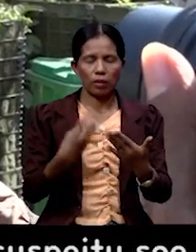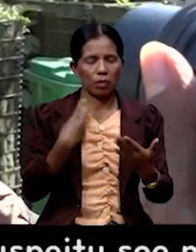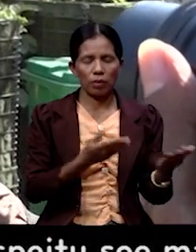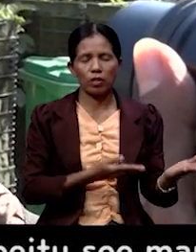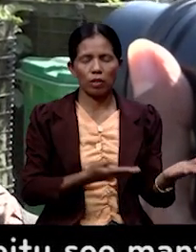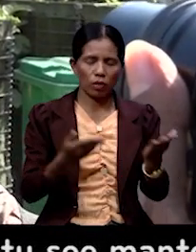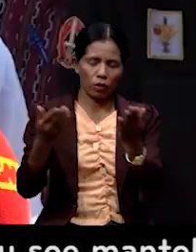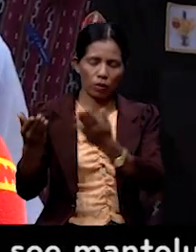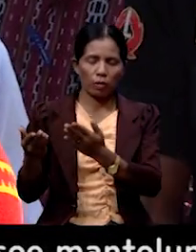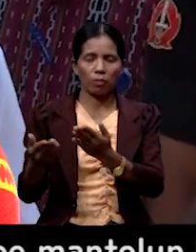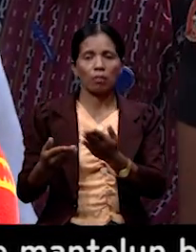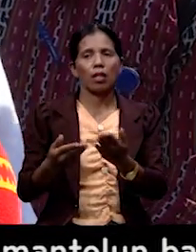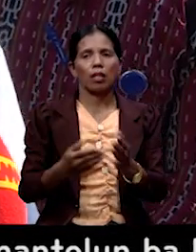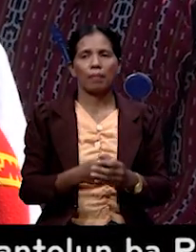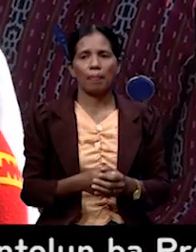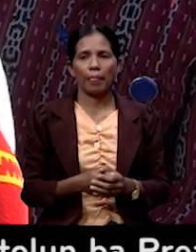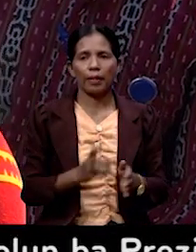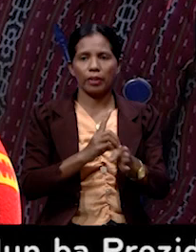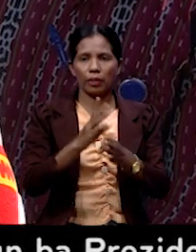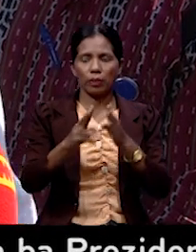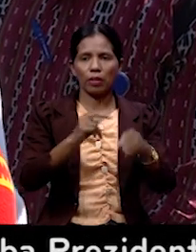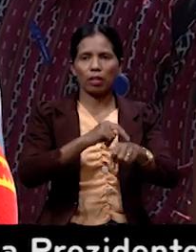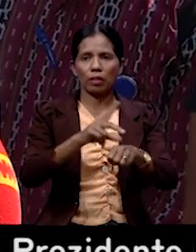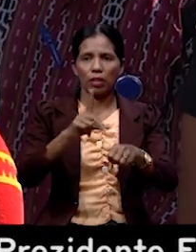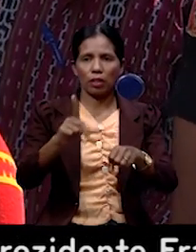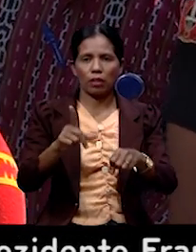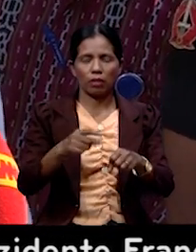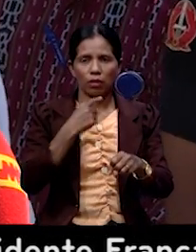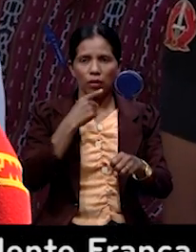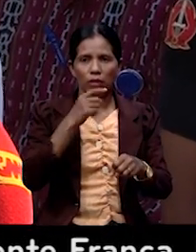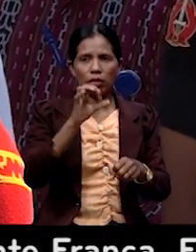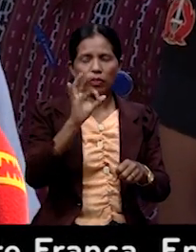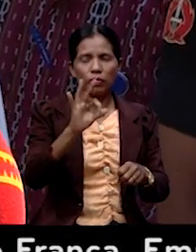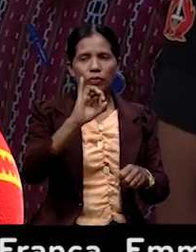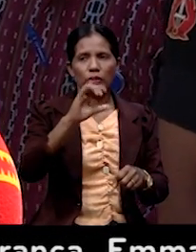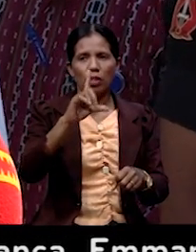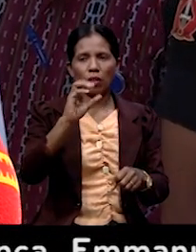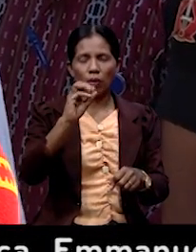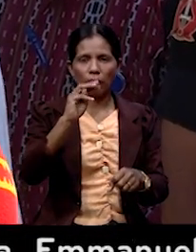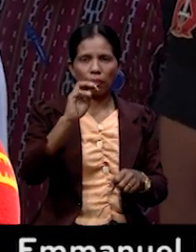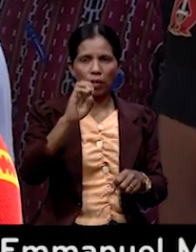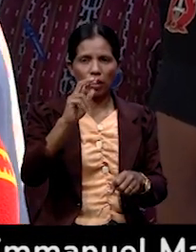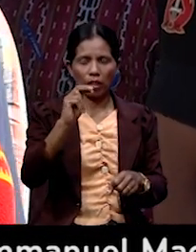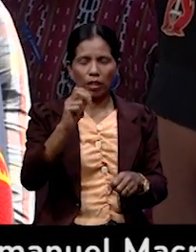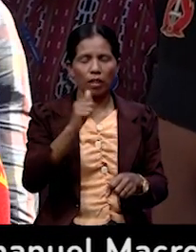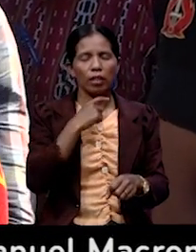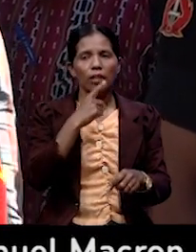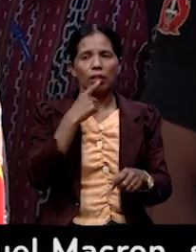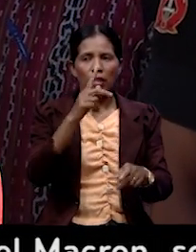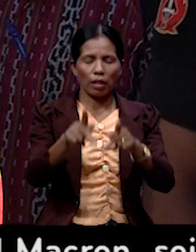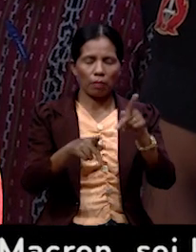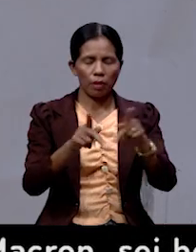se depois mais medicina. Além de né, Diretor Nacional de Emprego Exterior Filomeno Suárez lamenta o cidadão nebe falsifica